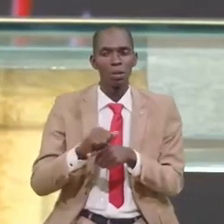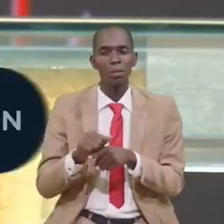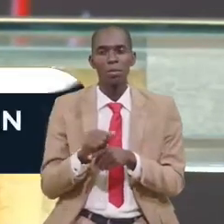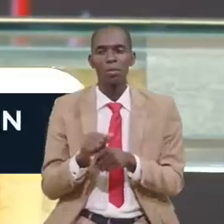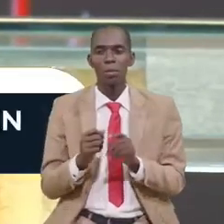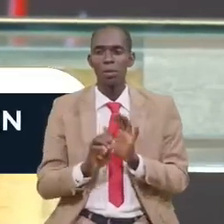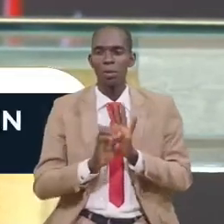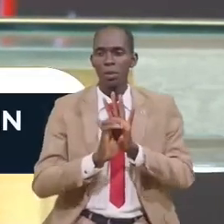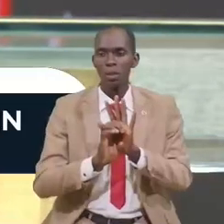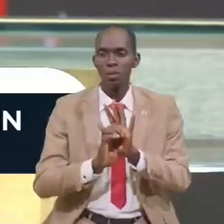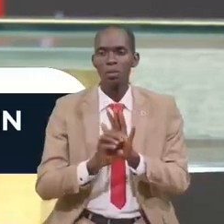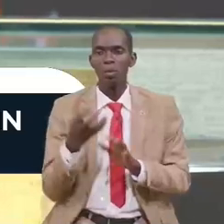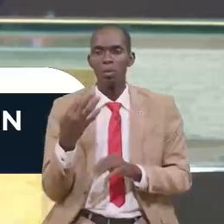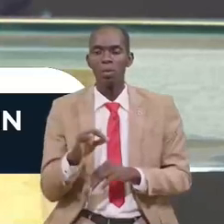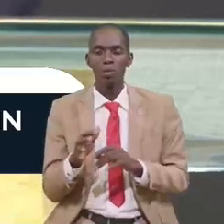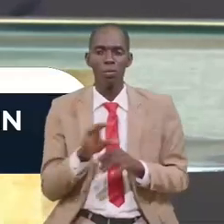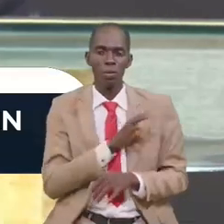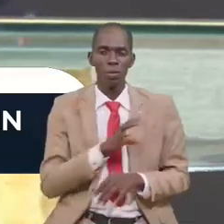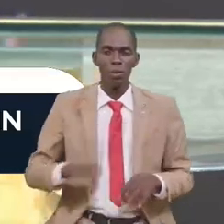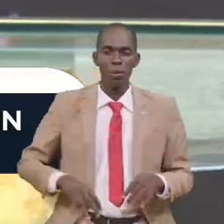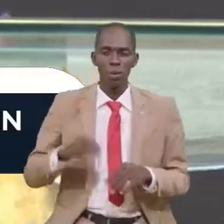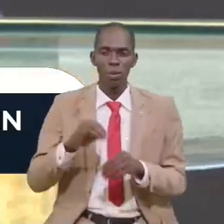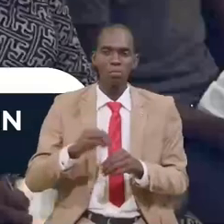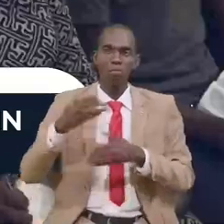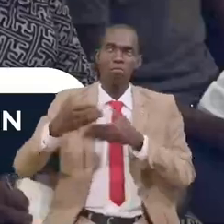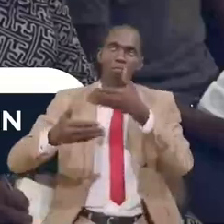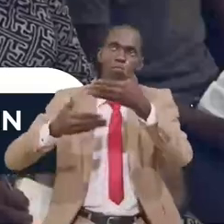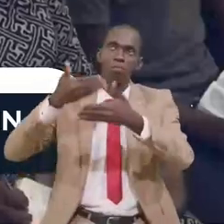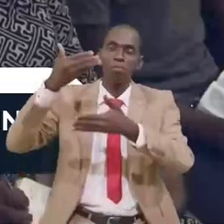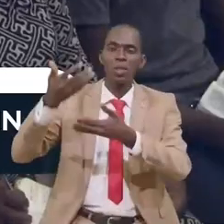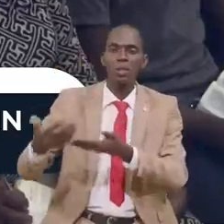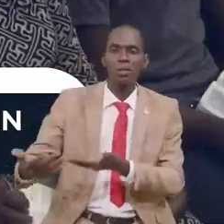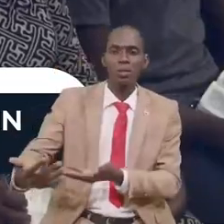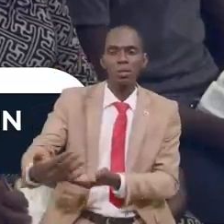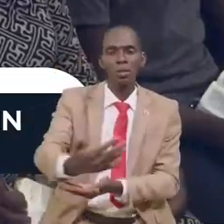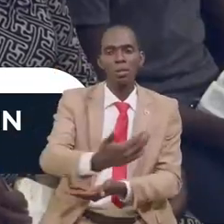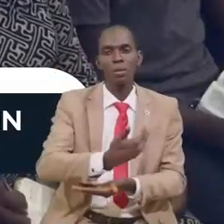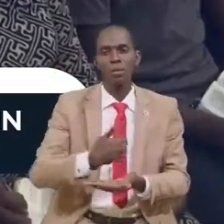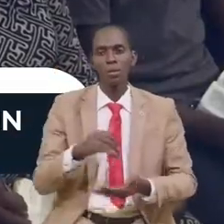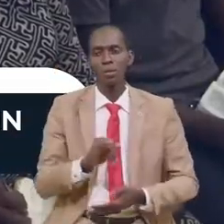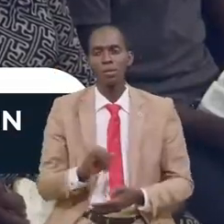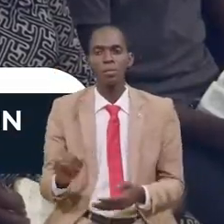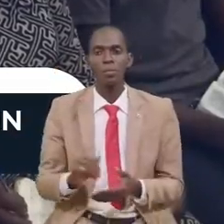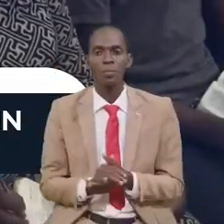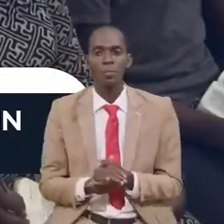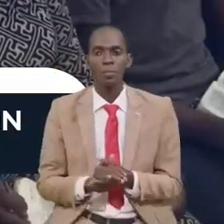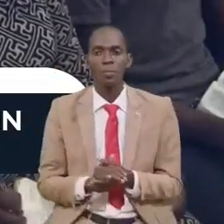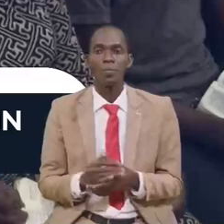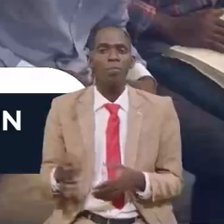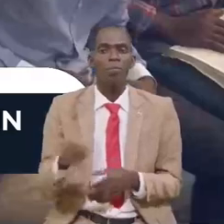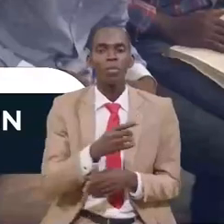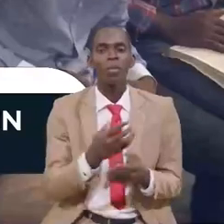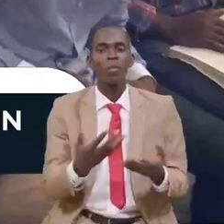de Christ dans la moisson progressive. La moisson progressive. Alors, il